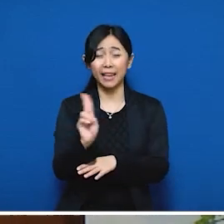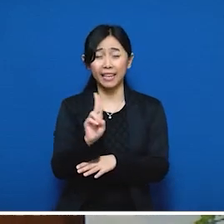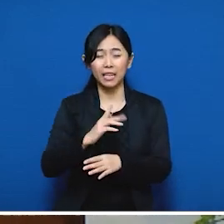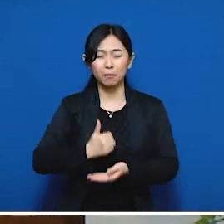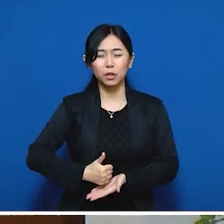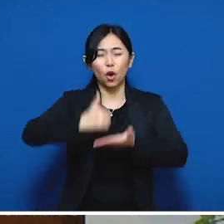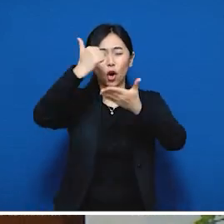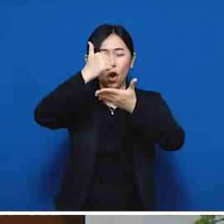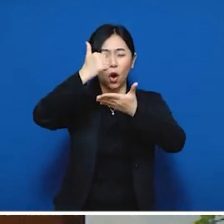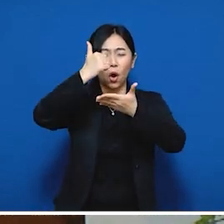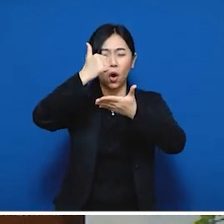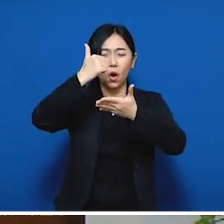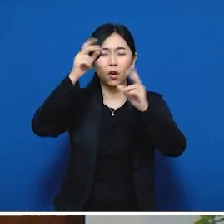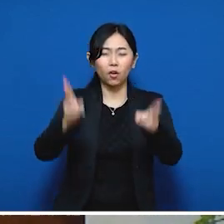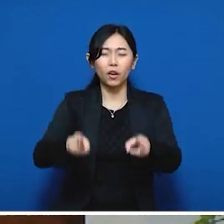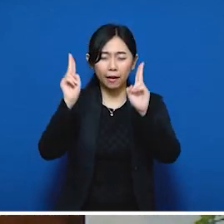menolong